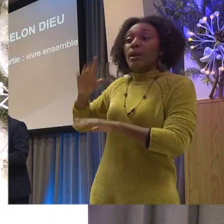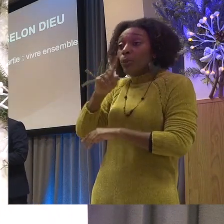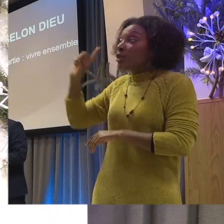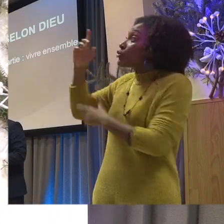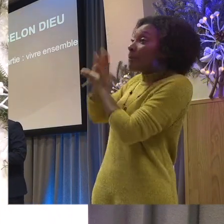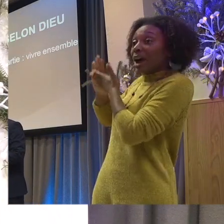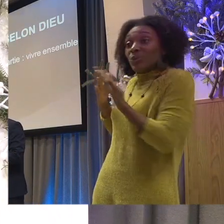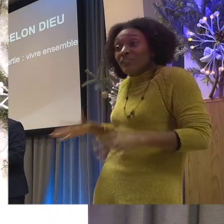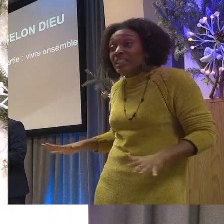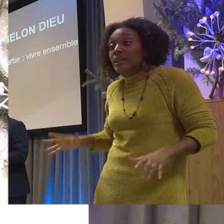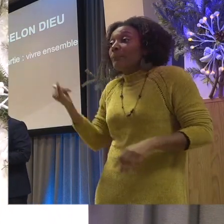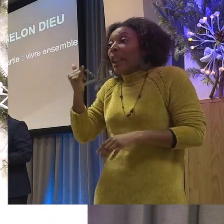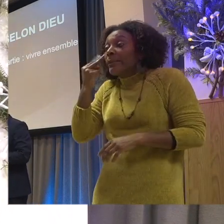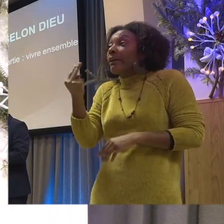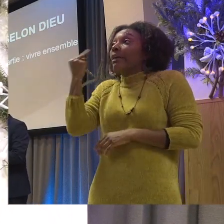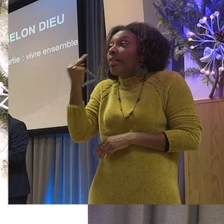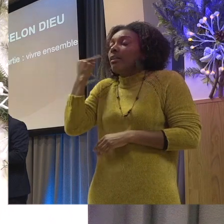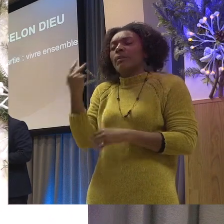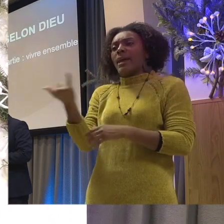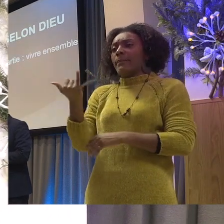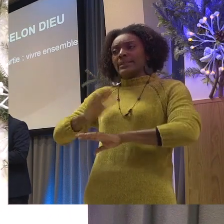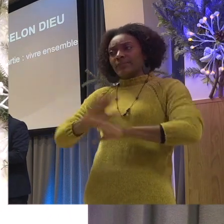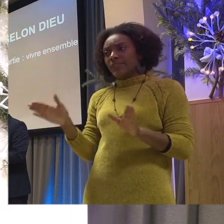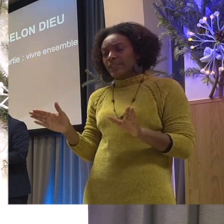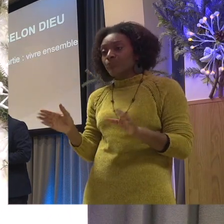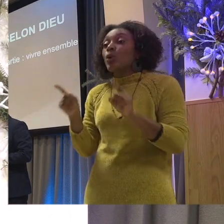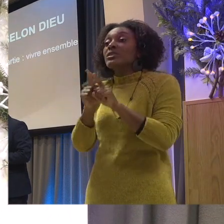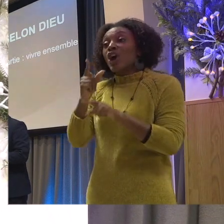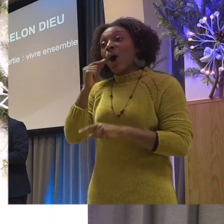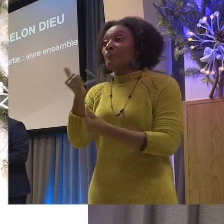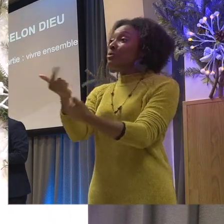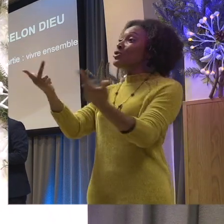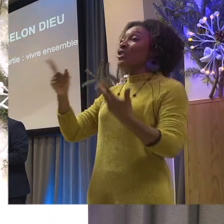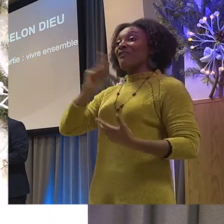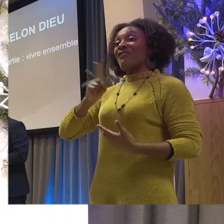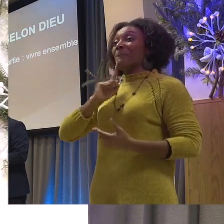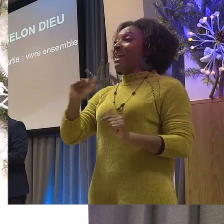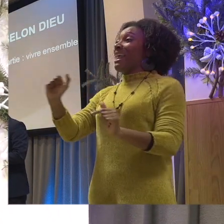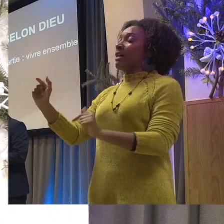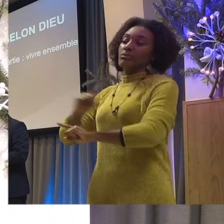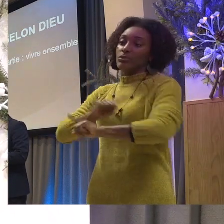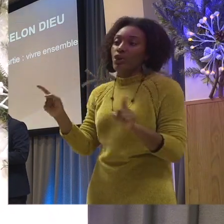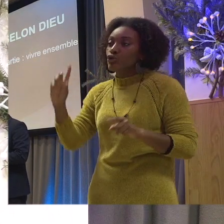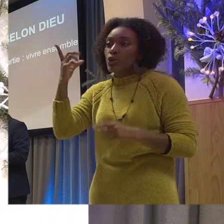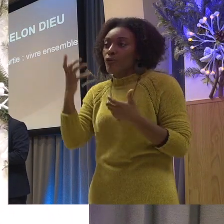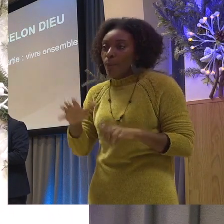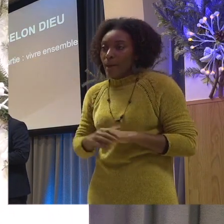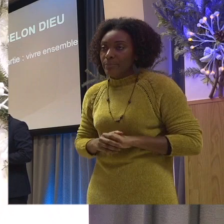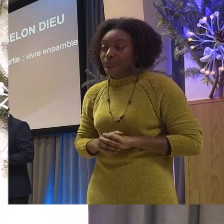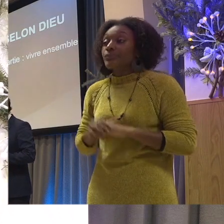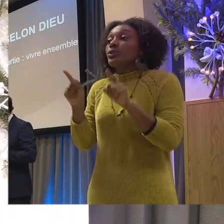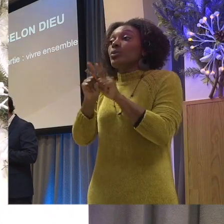pardonné. Alléluia. Nous avons vu aussi que la polygamie n'était pas voulue par Dieu. Nous avons vu aussi que chaque